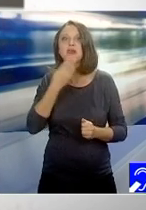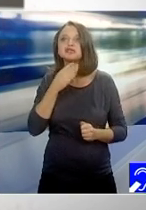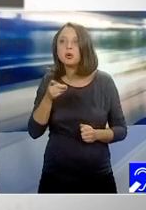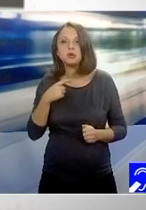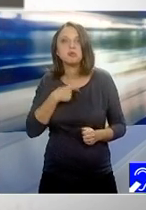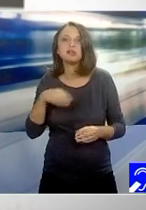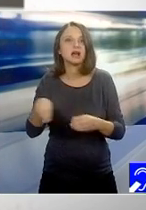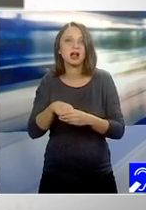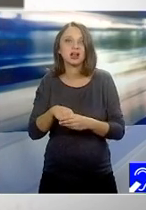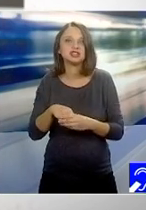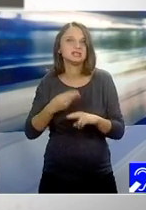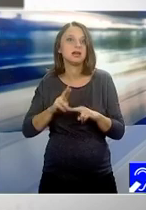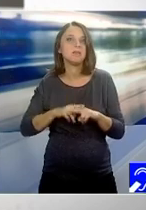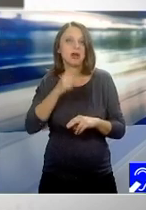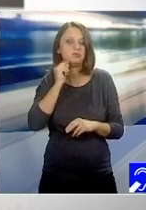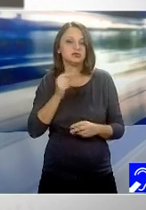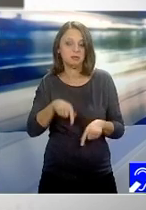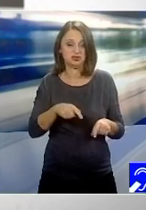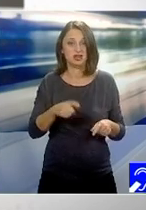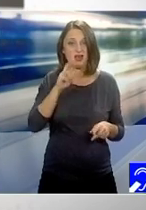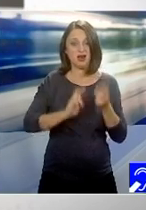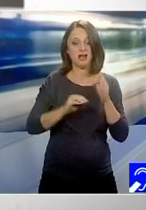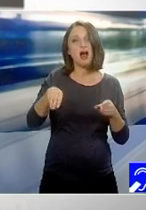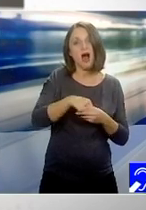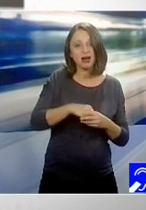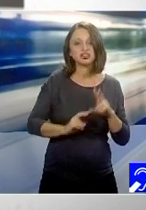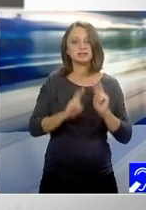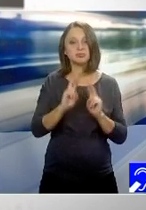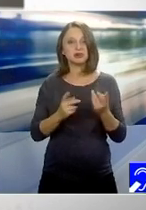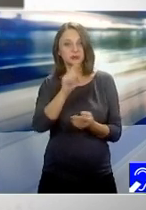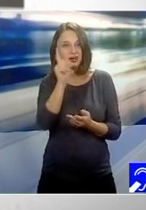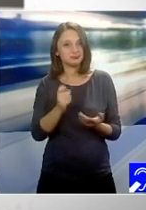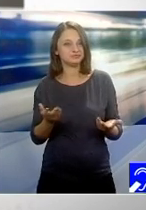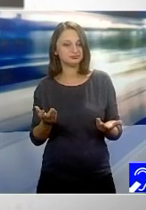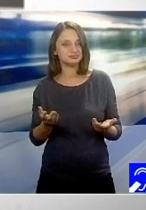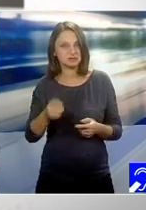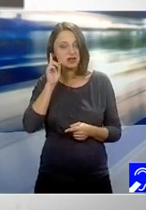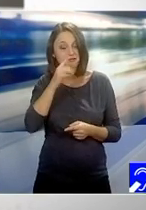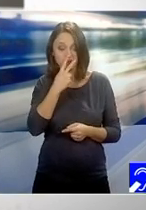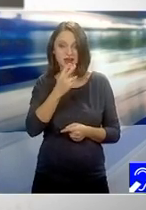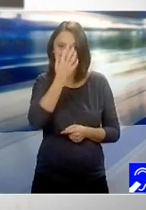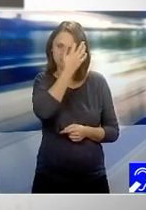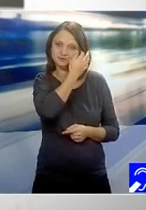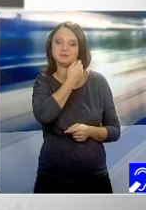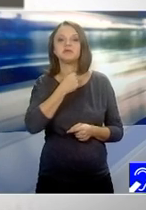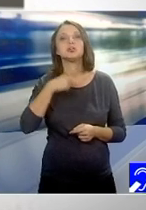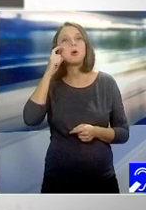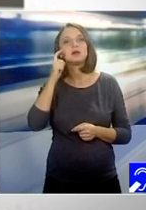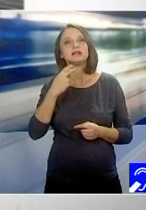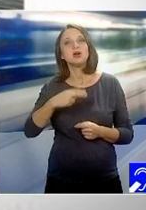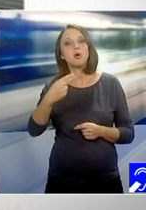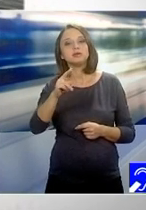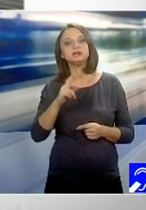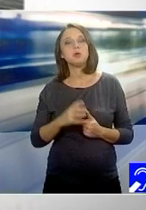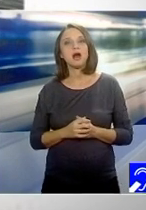să suplimenteze numărul de posturi. O să vadă, o să facă o analiză și o să suplimenteze. Eu asta cred eu. Eu cred că în continuare nu